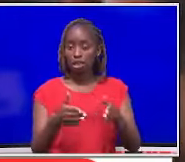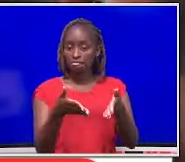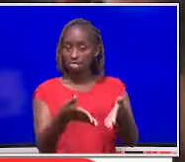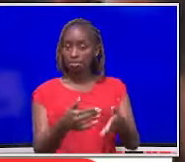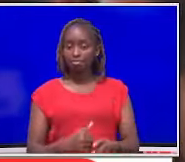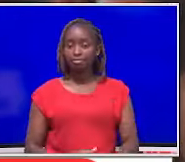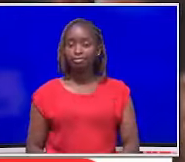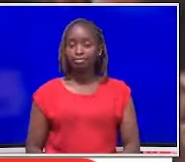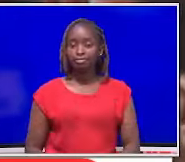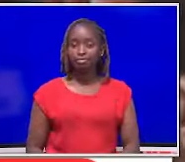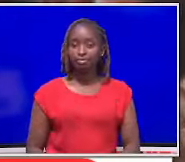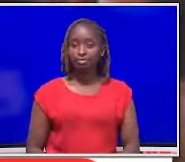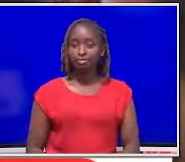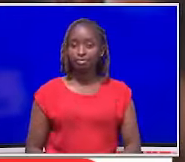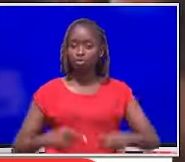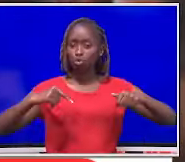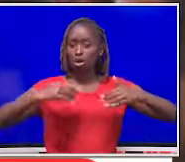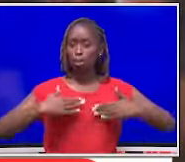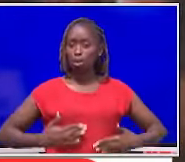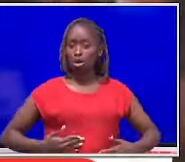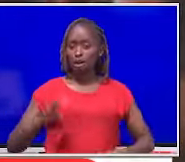Mwili ya leo ni ya mwili ya nne.